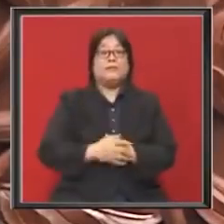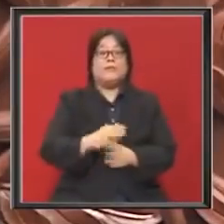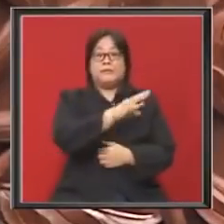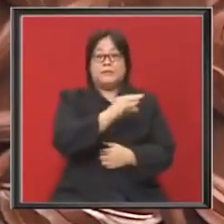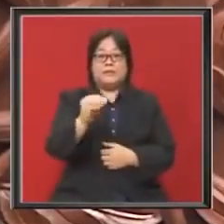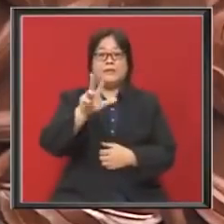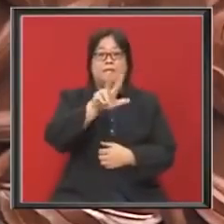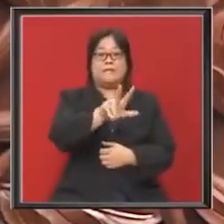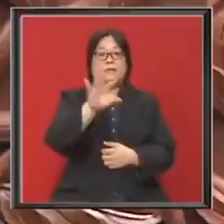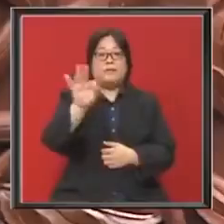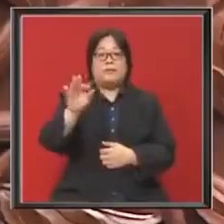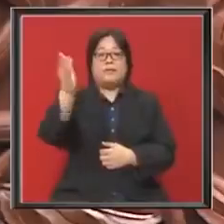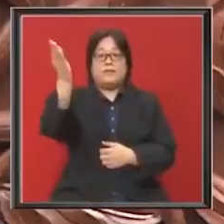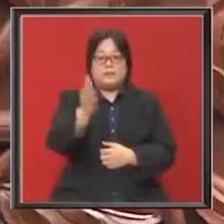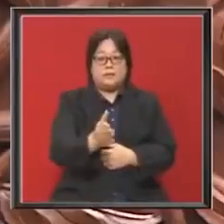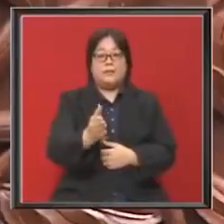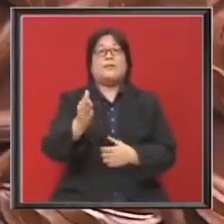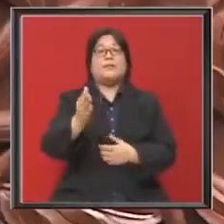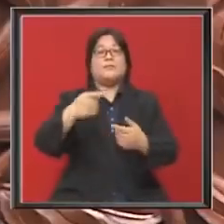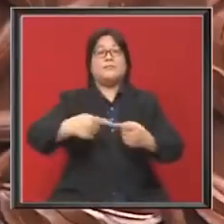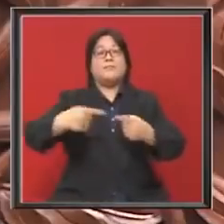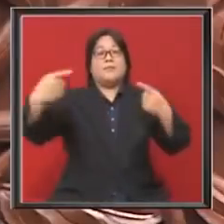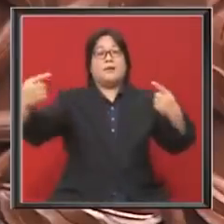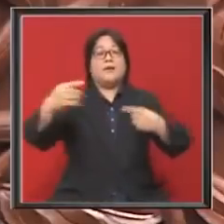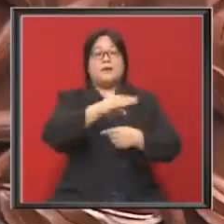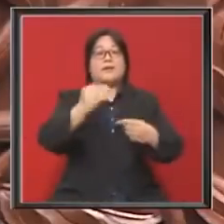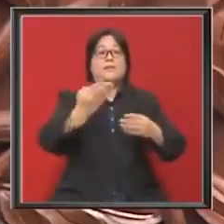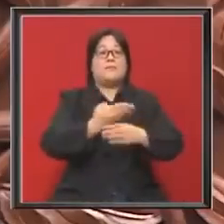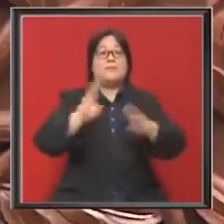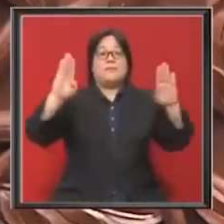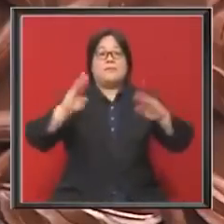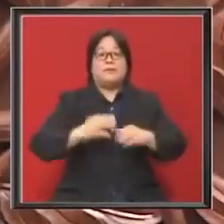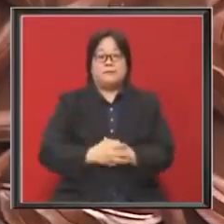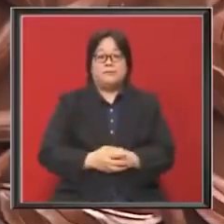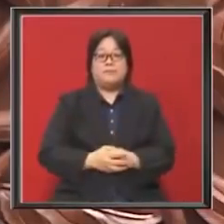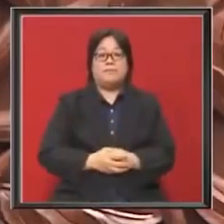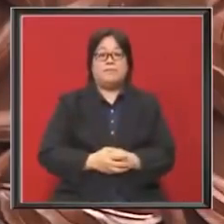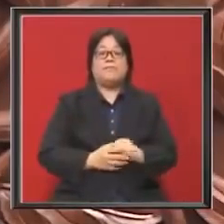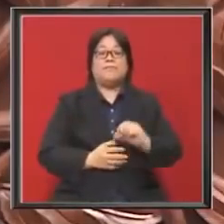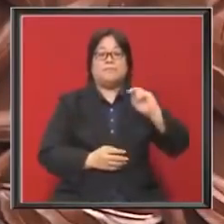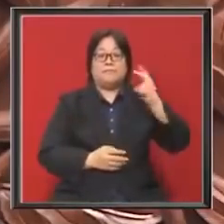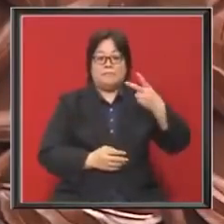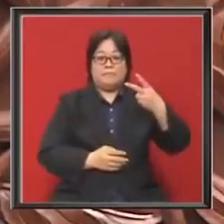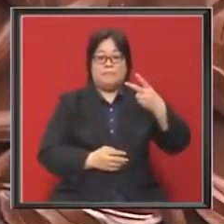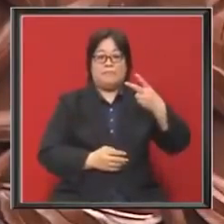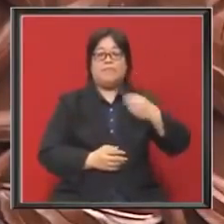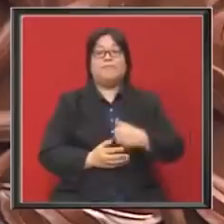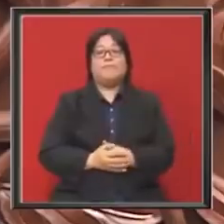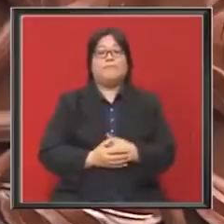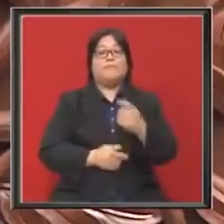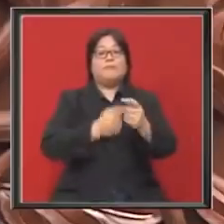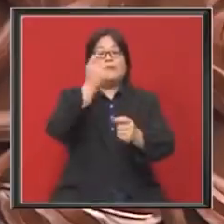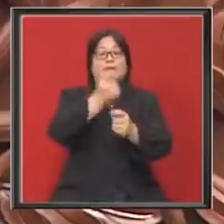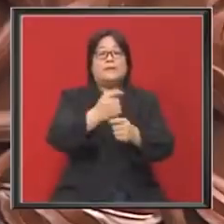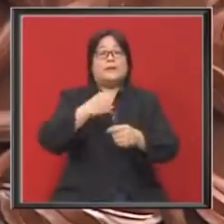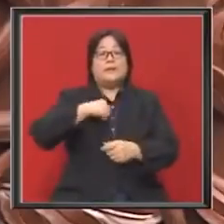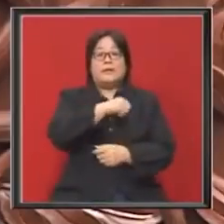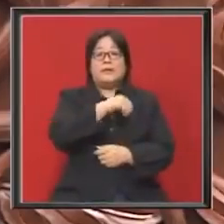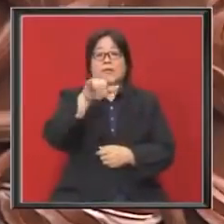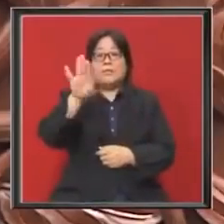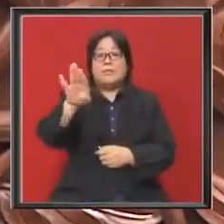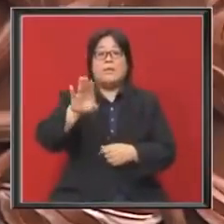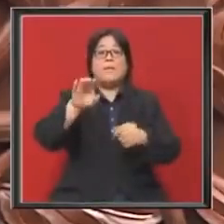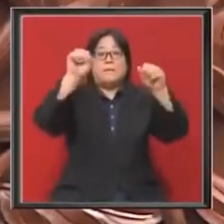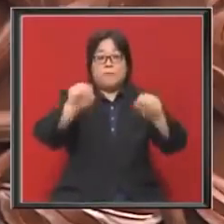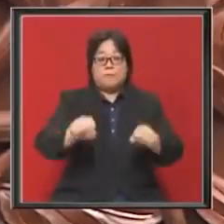dan 39 pH pembangkang dan bebas kedua penentuan ahli yang